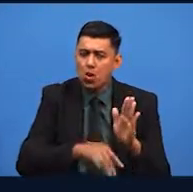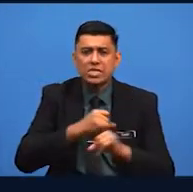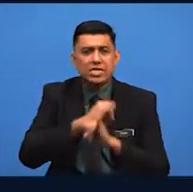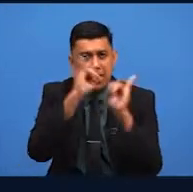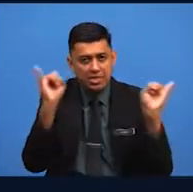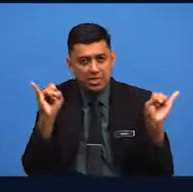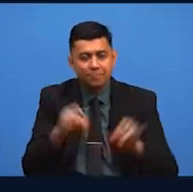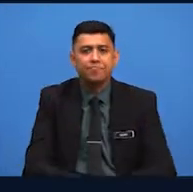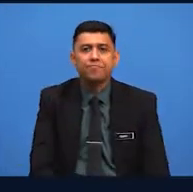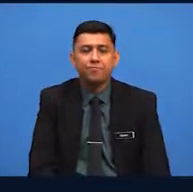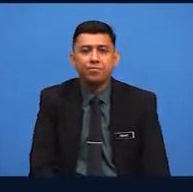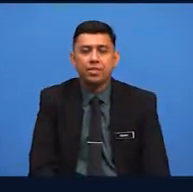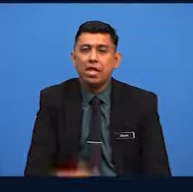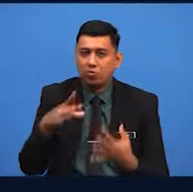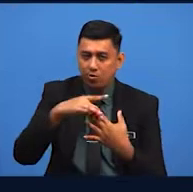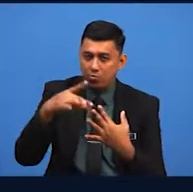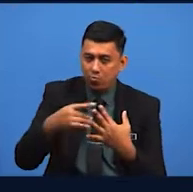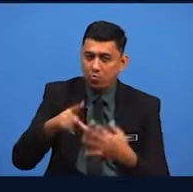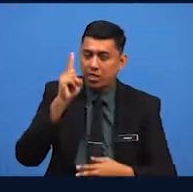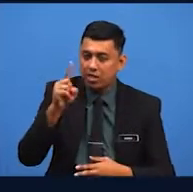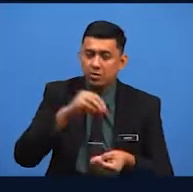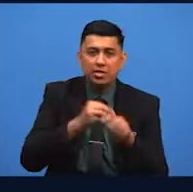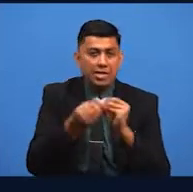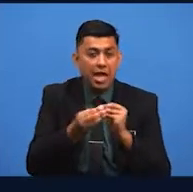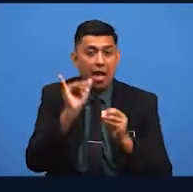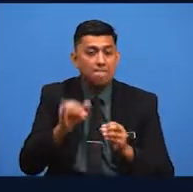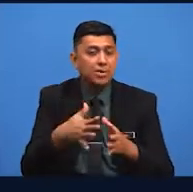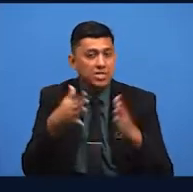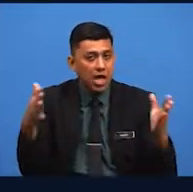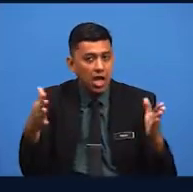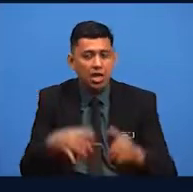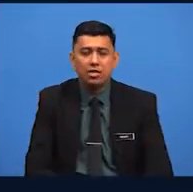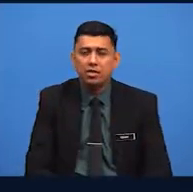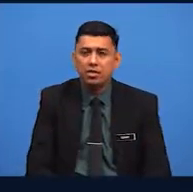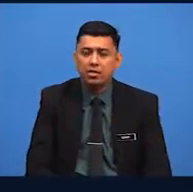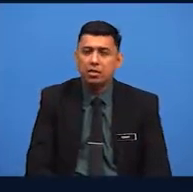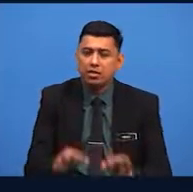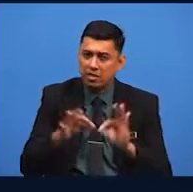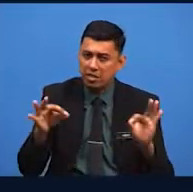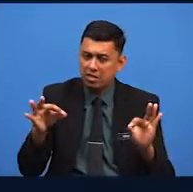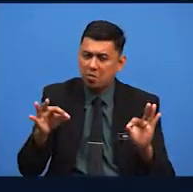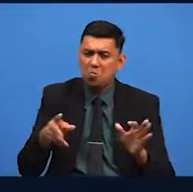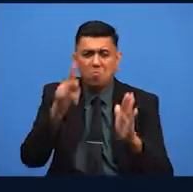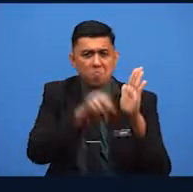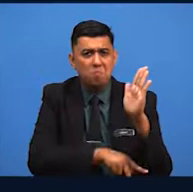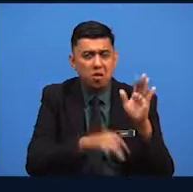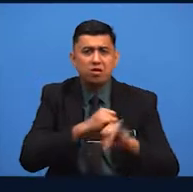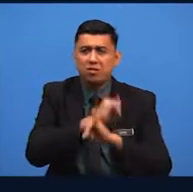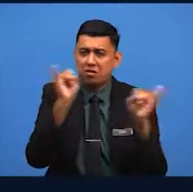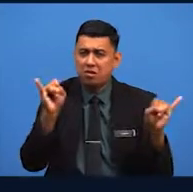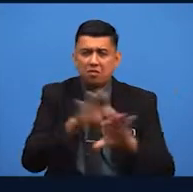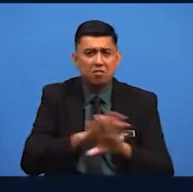ialah pilih satu nombor yang besar. Ayat ini kurang jelas kerana